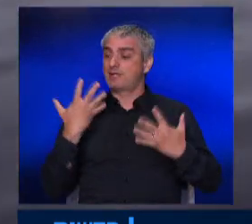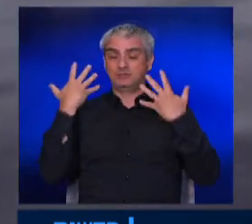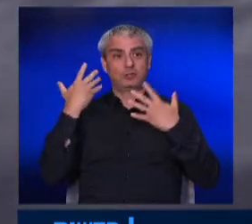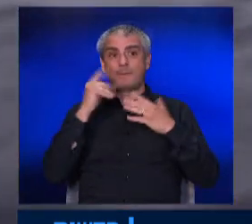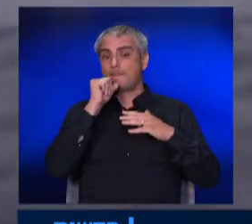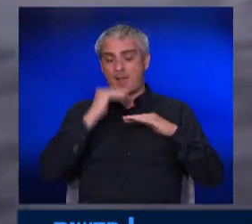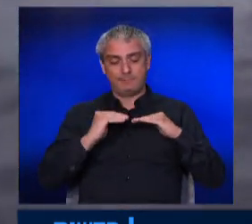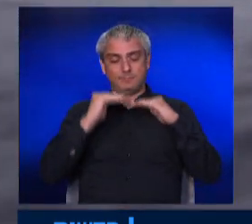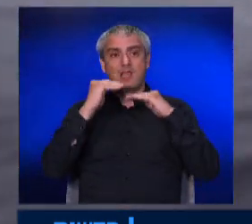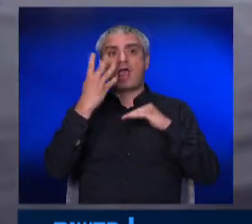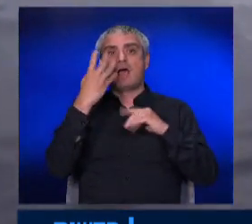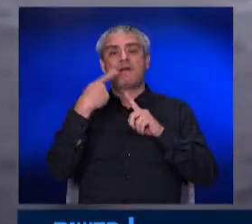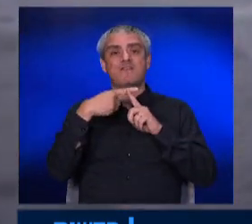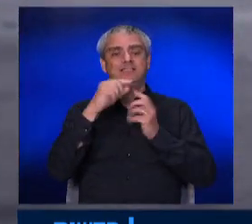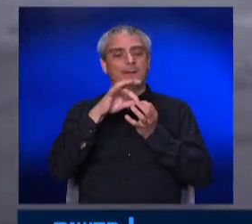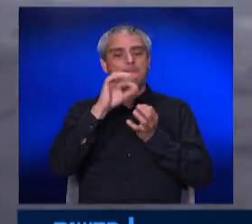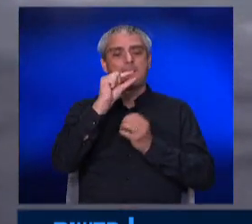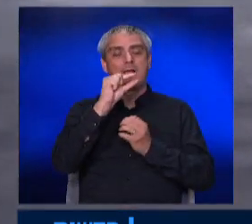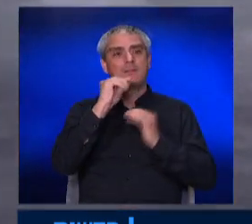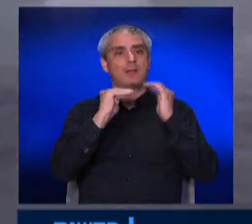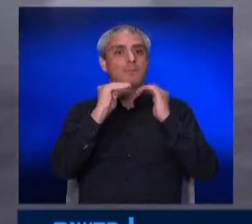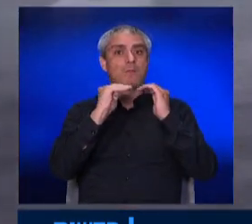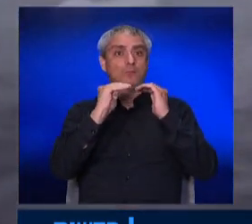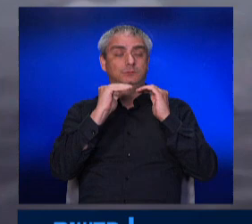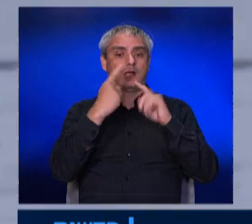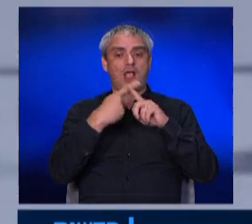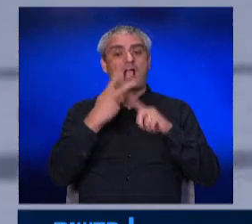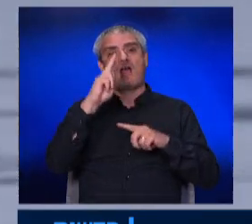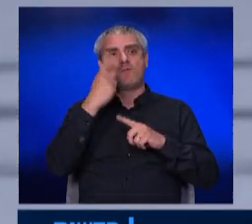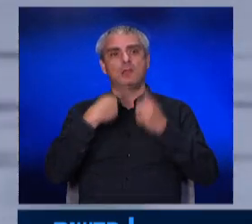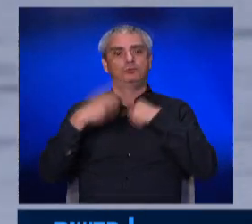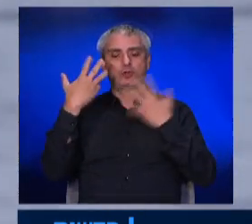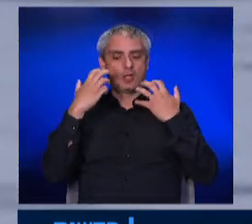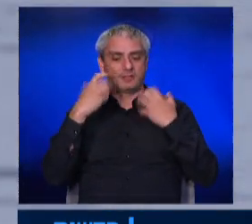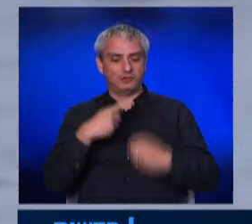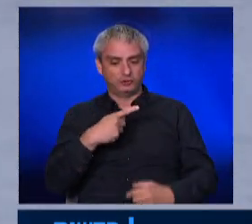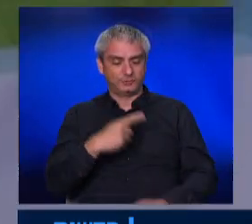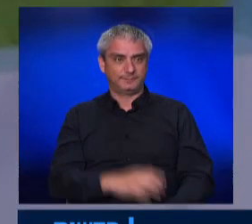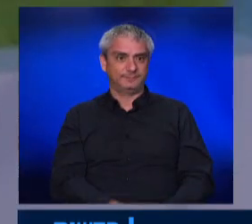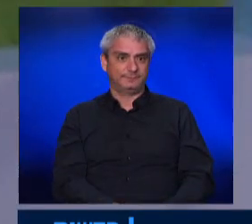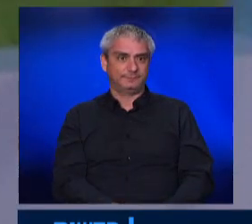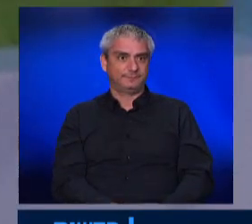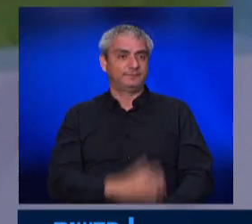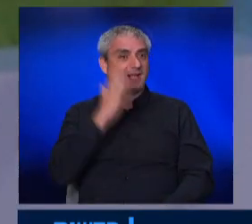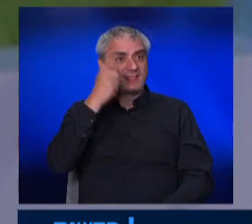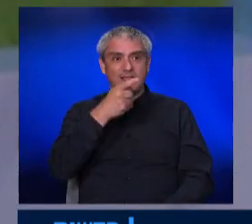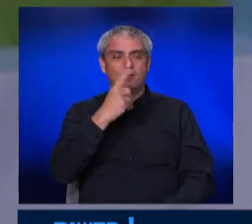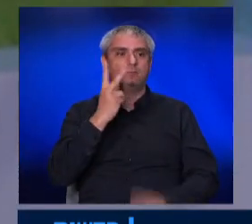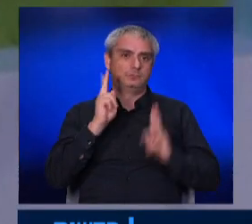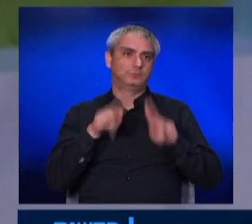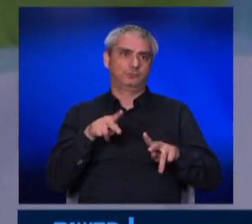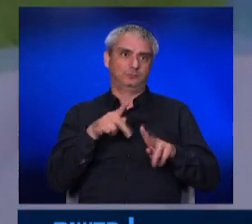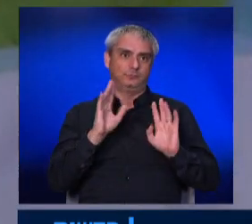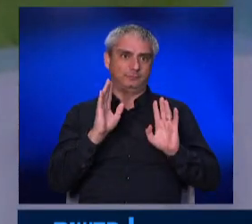פני המים ב-4.5 מילימטרים בממוצע, כפול בהשוואה לשנות ה-90. The only sustainable future is a renewable